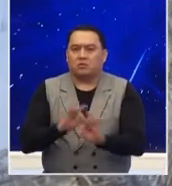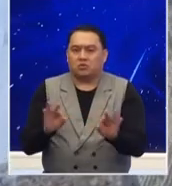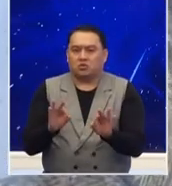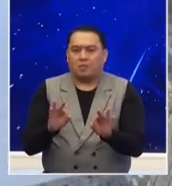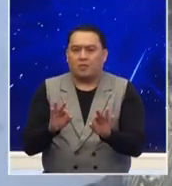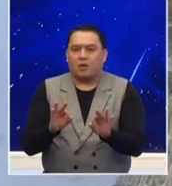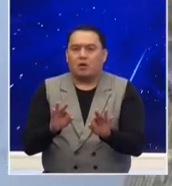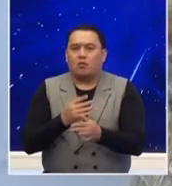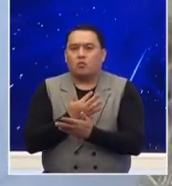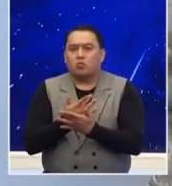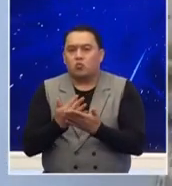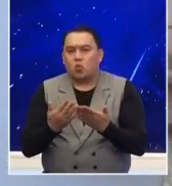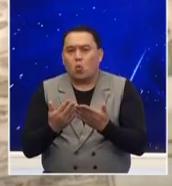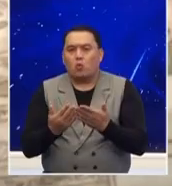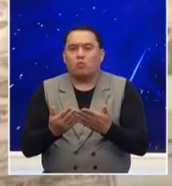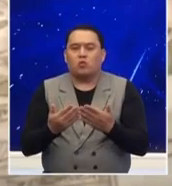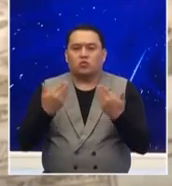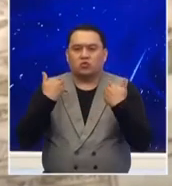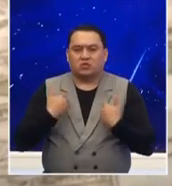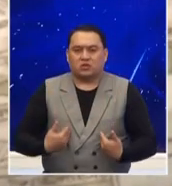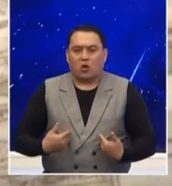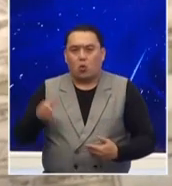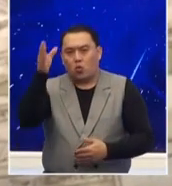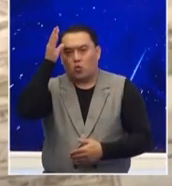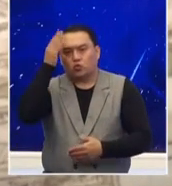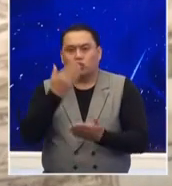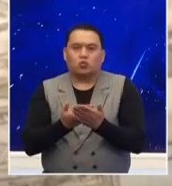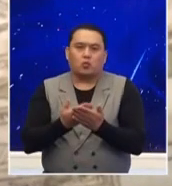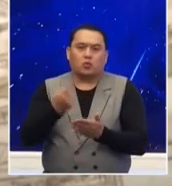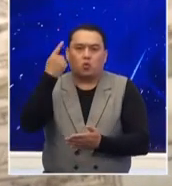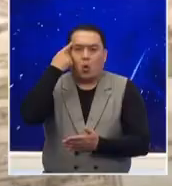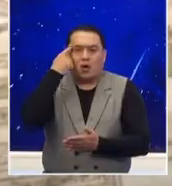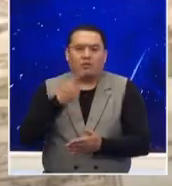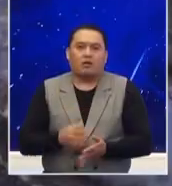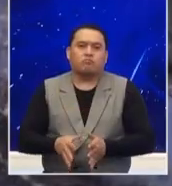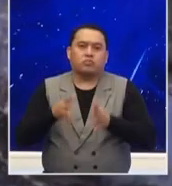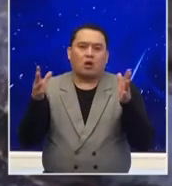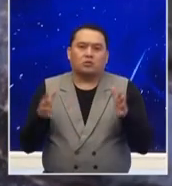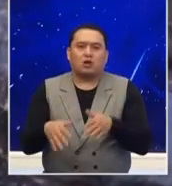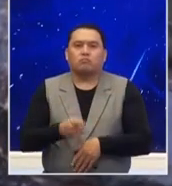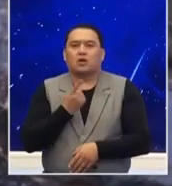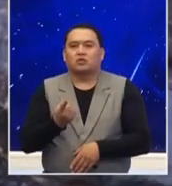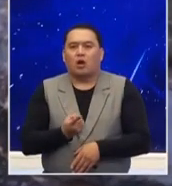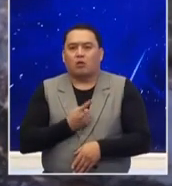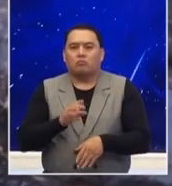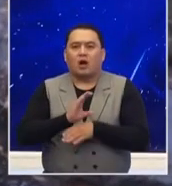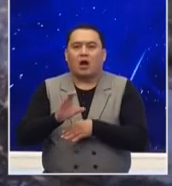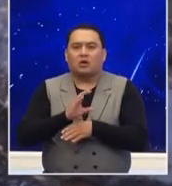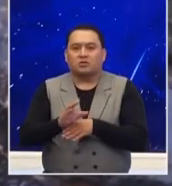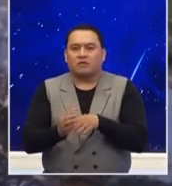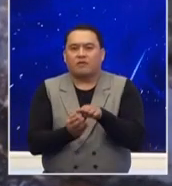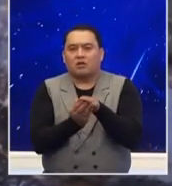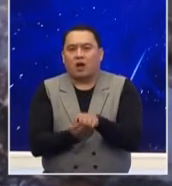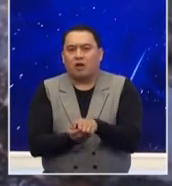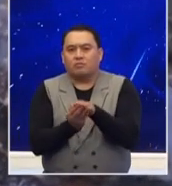отличной. Во многих саркофагах находились мумии. Ученые предполагают, что где-то в этом районе была большая мастерская по производству саркофагов